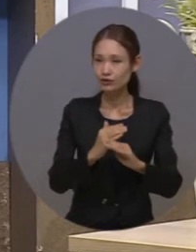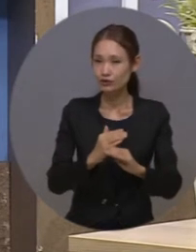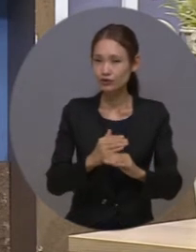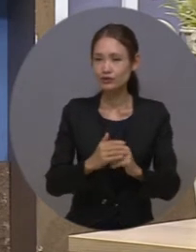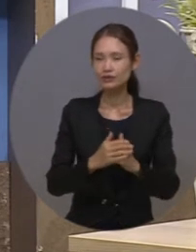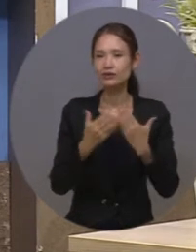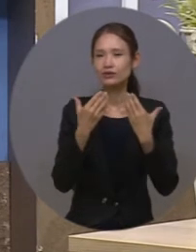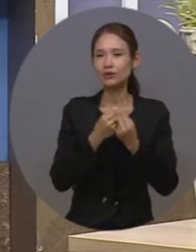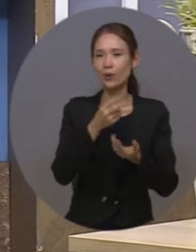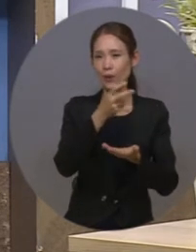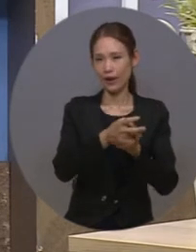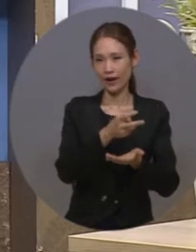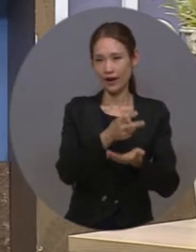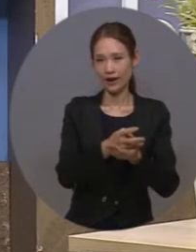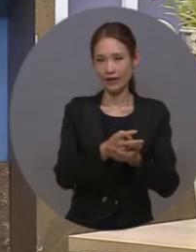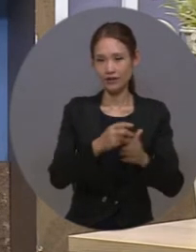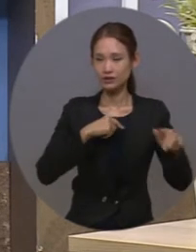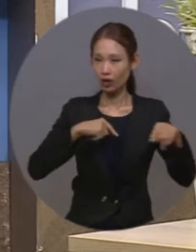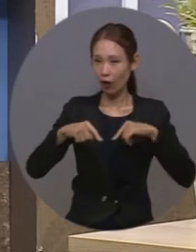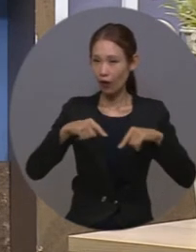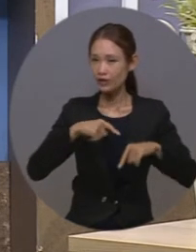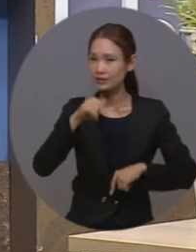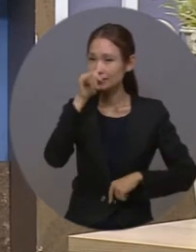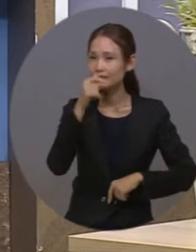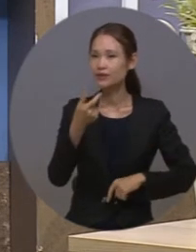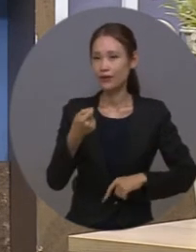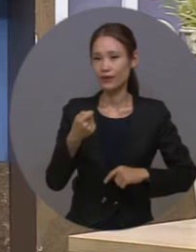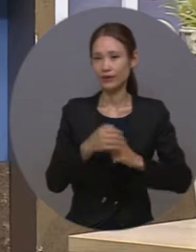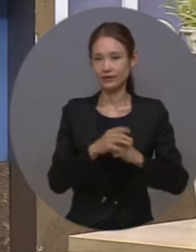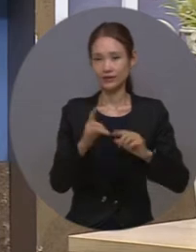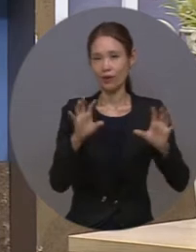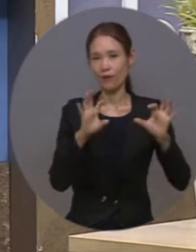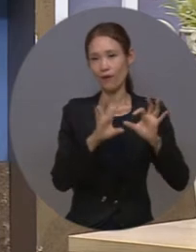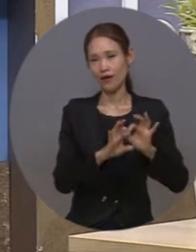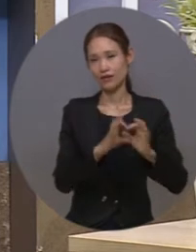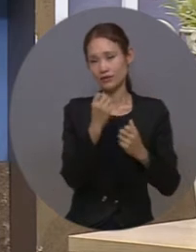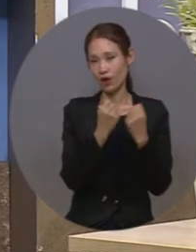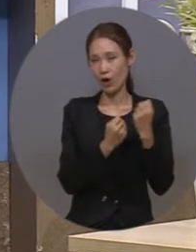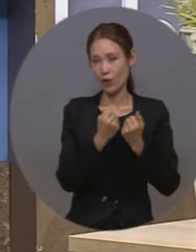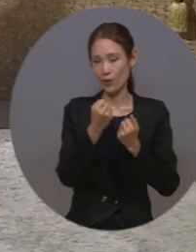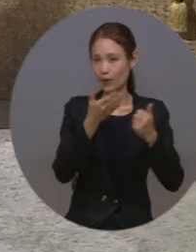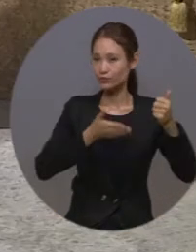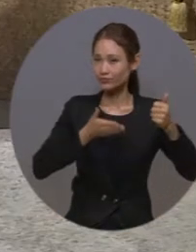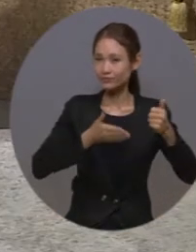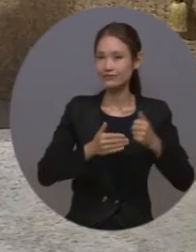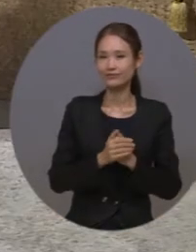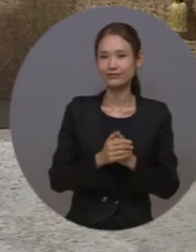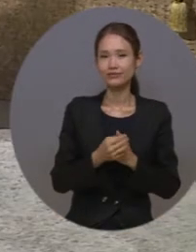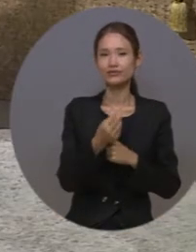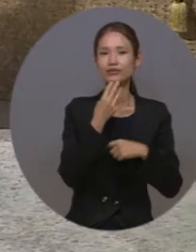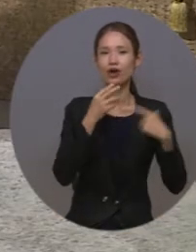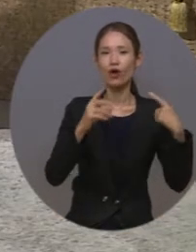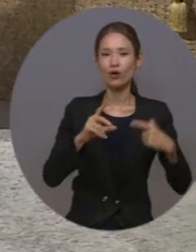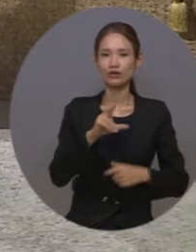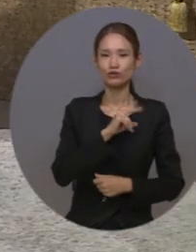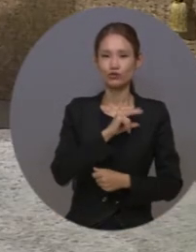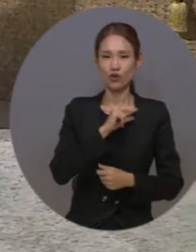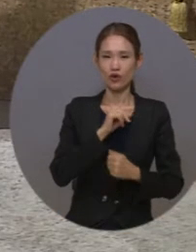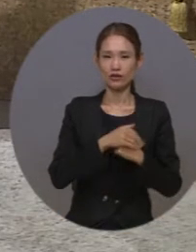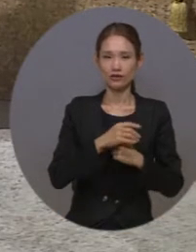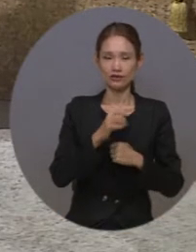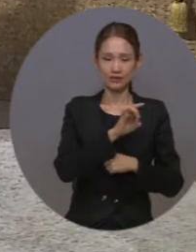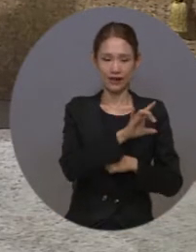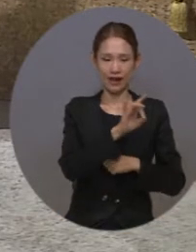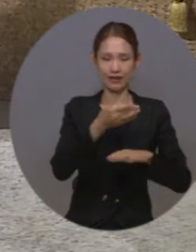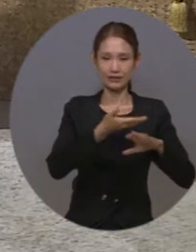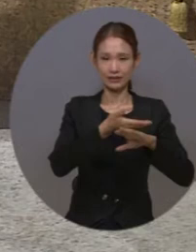조례나 정책이 또 있을 텐데요. 네. 그 부분에 대해서도 좀 설명을 부탁드려도 될까요? 네, 경기도 의원들이 이제 각